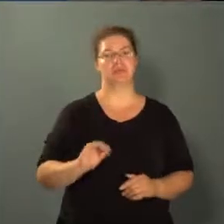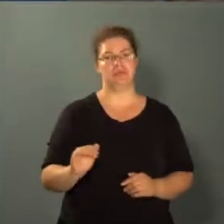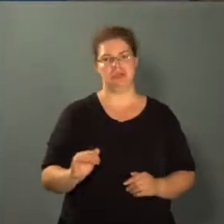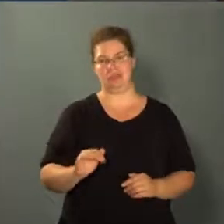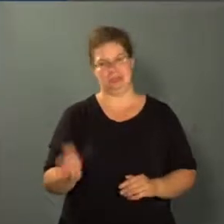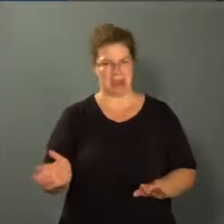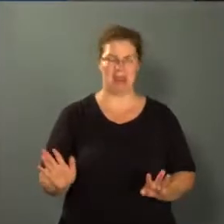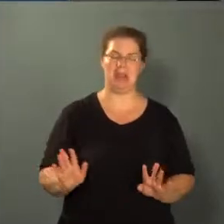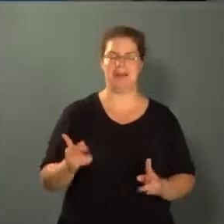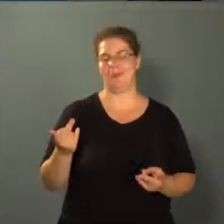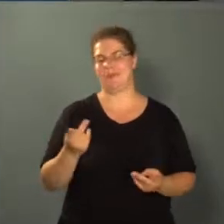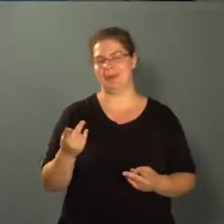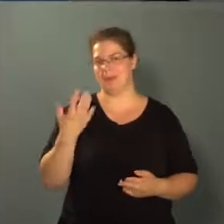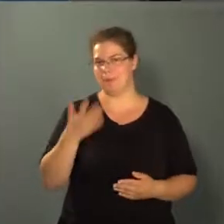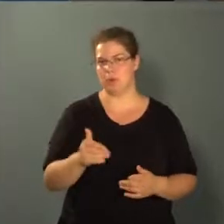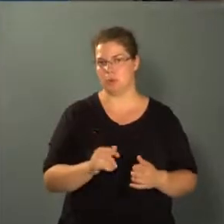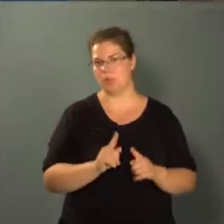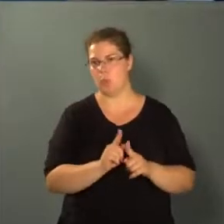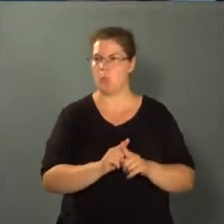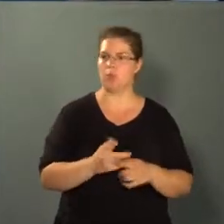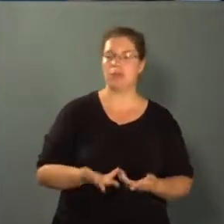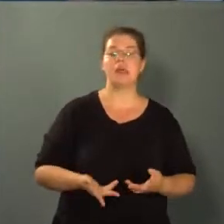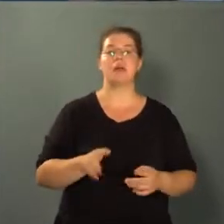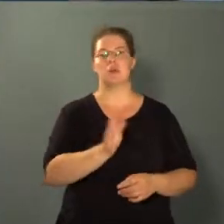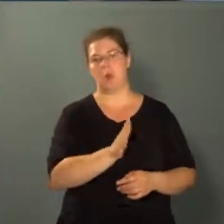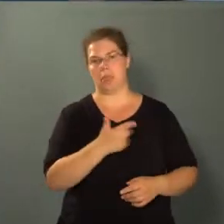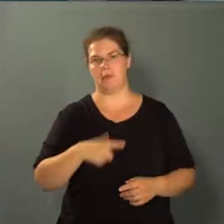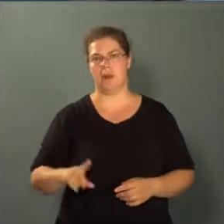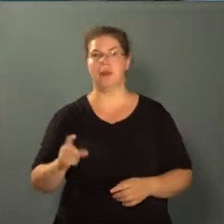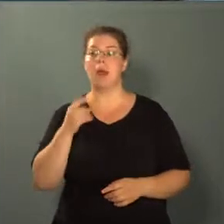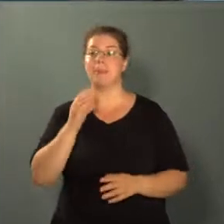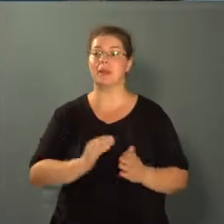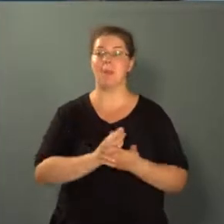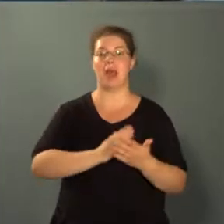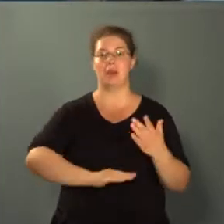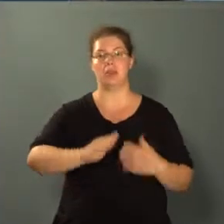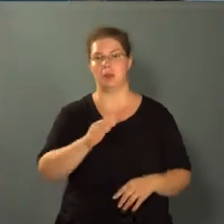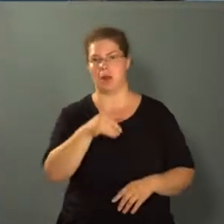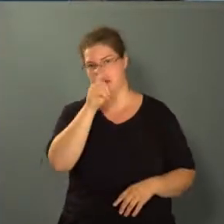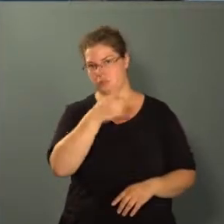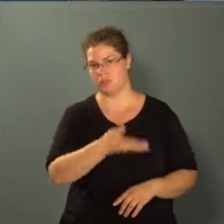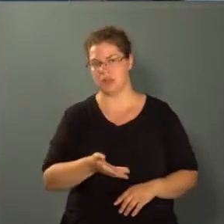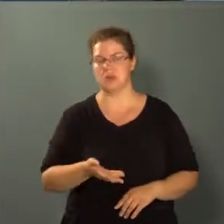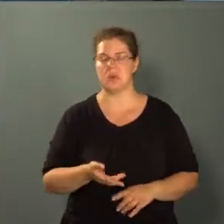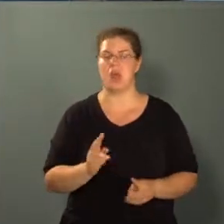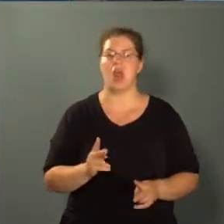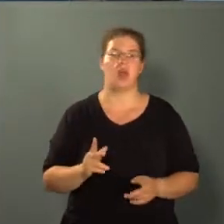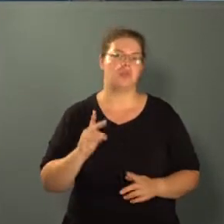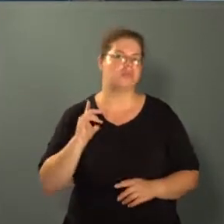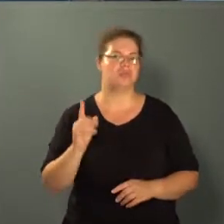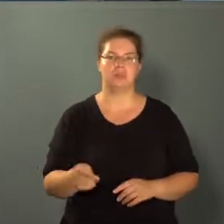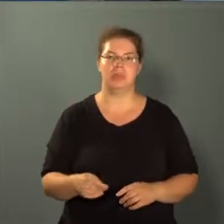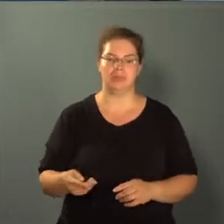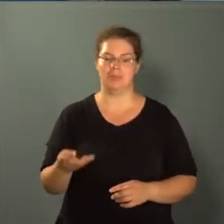kisebbek voltak a gyerekek, akkor nyilván nem tudtam menni, úgyhogy akkor otthon voltam, de amikor már nagyobbak voltak a fiúk, akkor